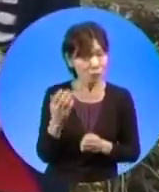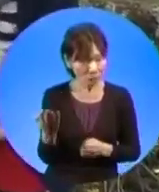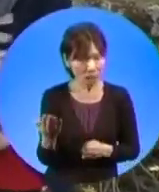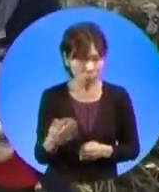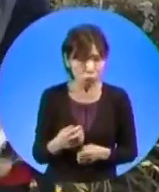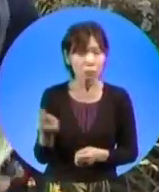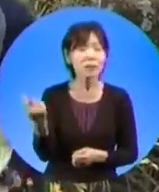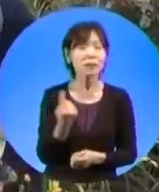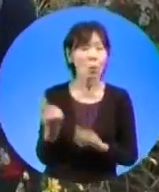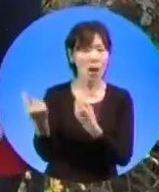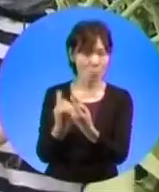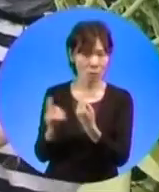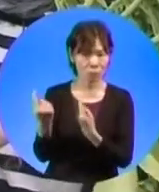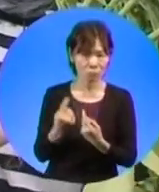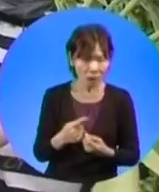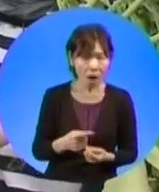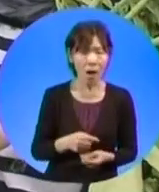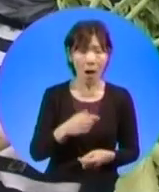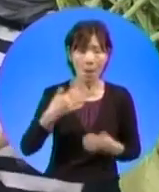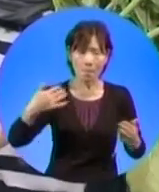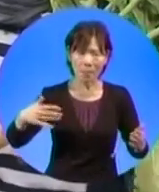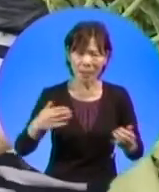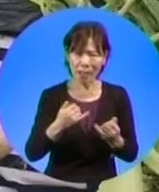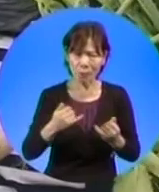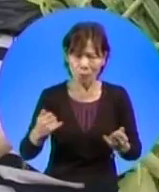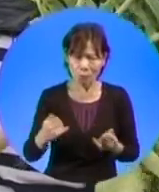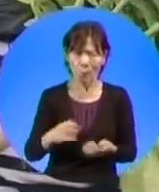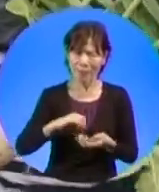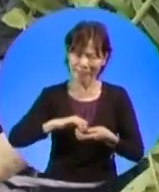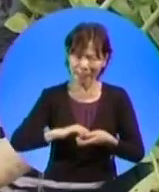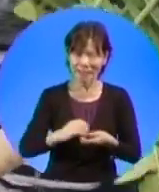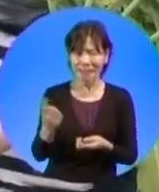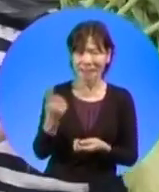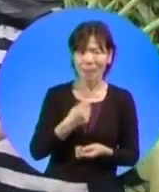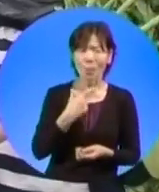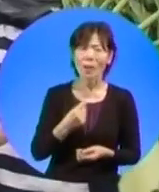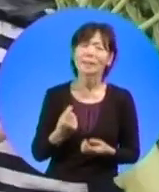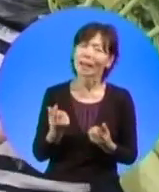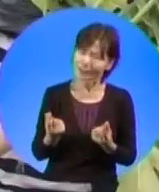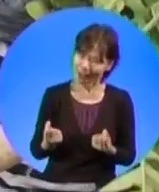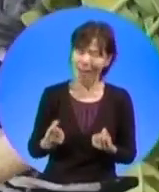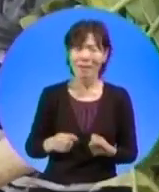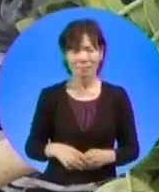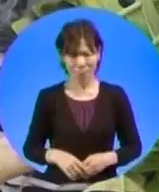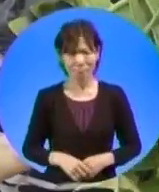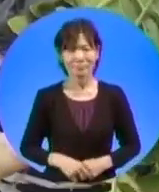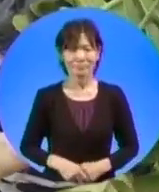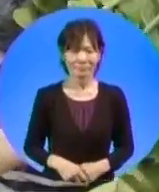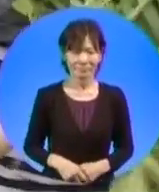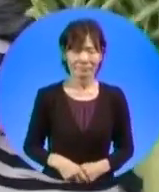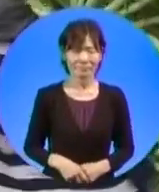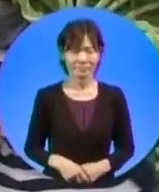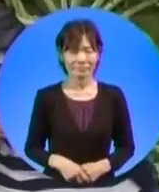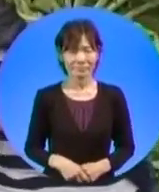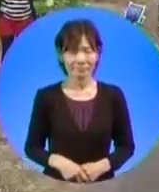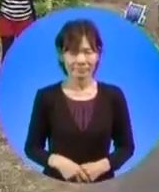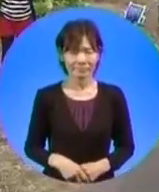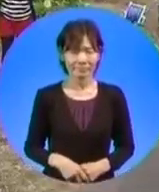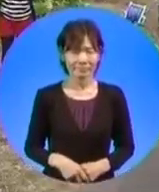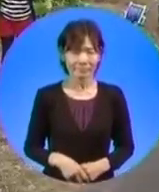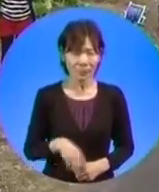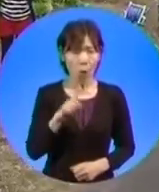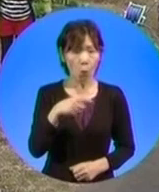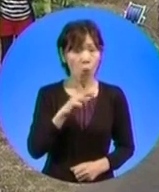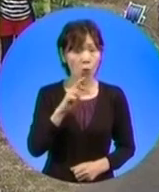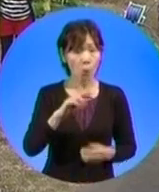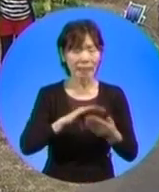来られます、お客さんあります。 じゃあぜひまだね、いらっしゃってないという方お越しいただきたいと思います。どうもありがとうございました。